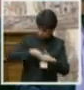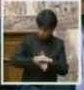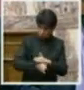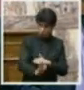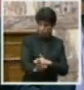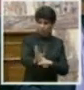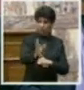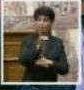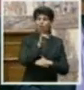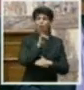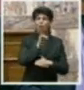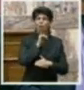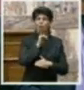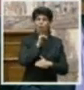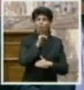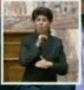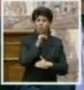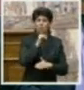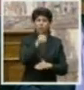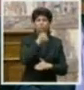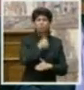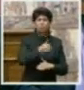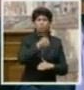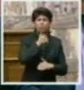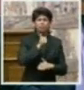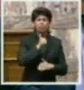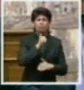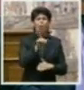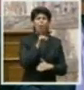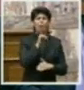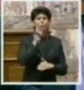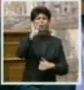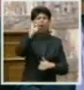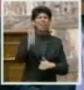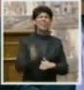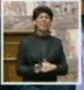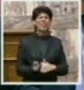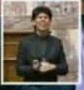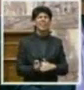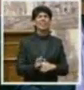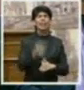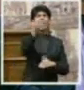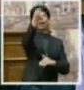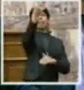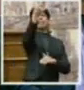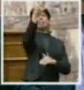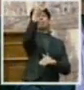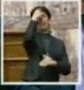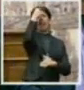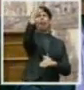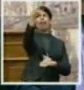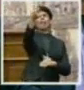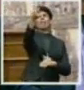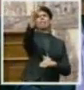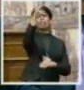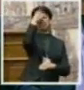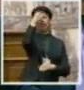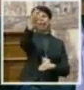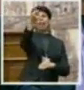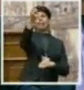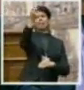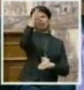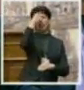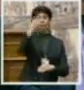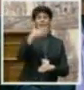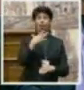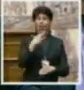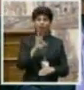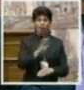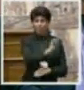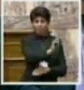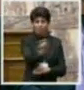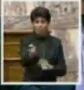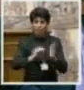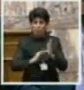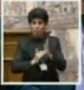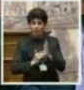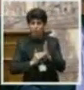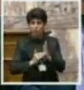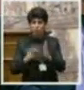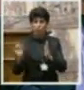μαρτύριο της σταγόνας είναι μια ιδιότυπη στάση πληρωμών. Διότι δεν πληρώνουν οι τράπεζες τους μικρομεσαίους επιχειρηματίες και κλείνουν τα